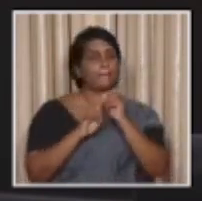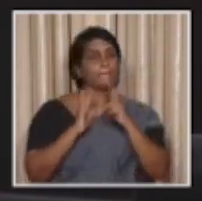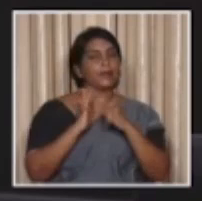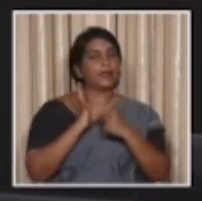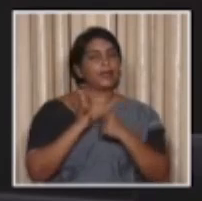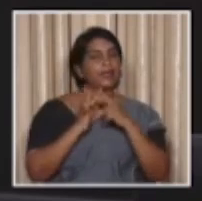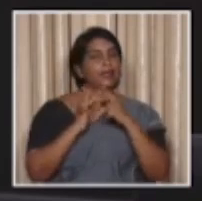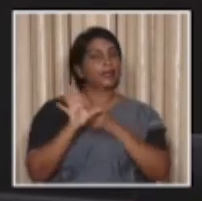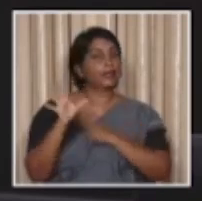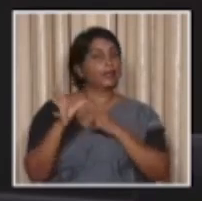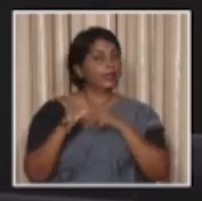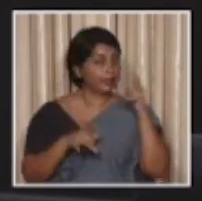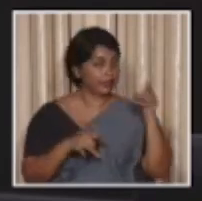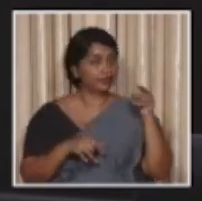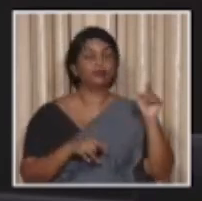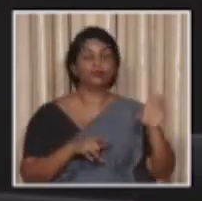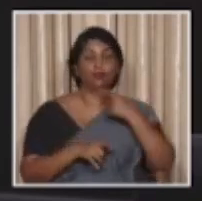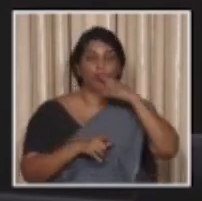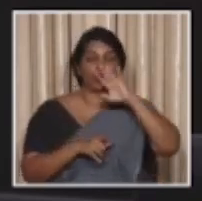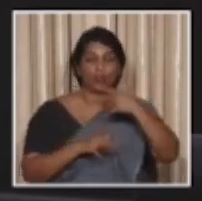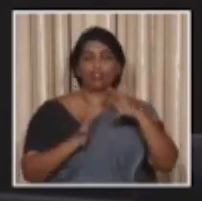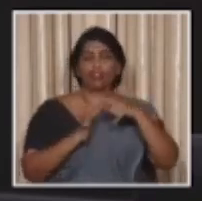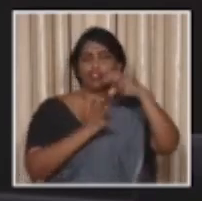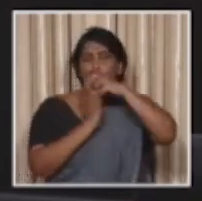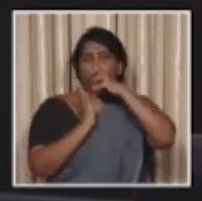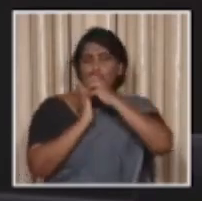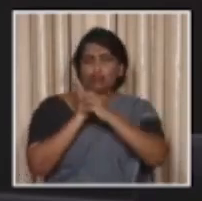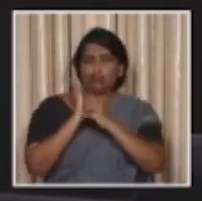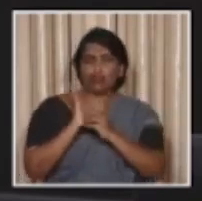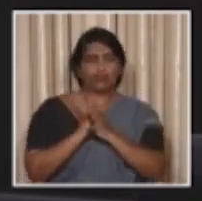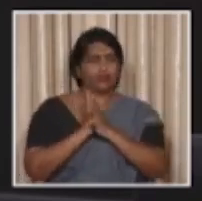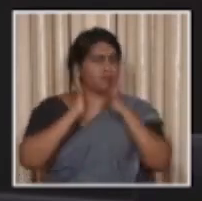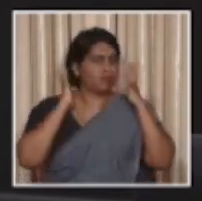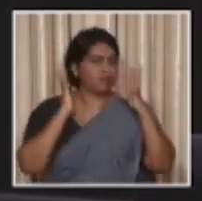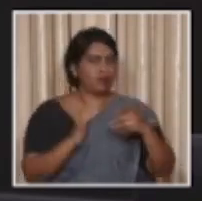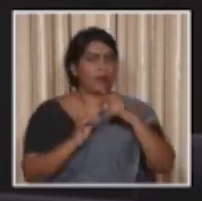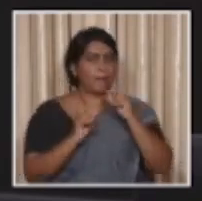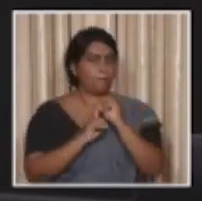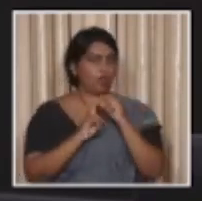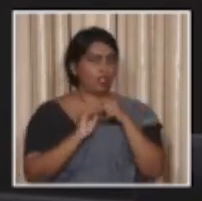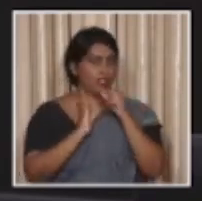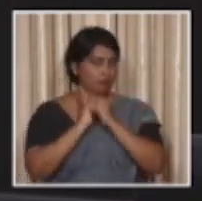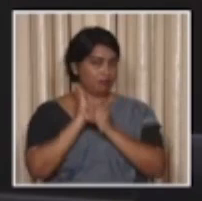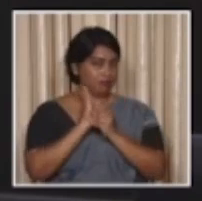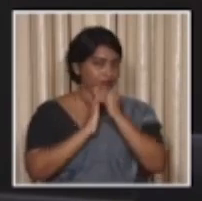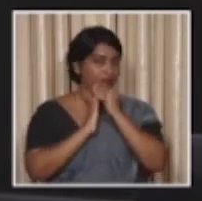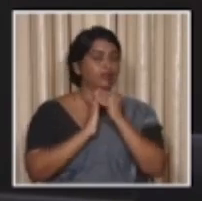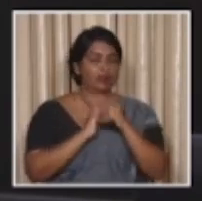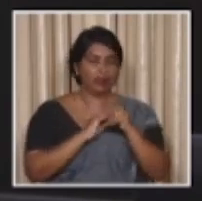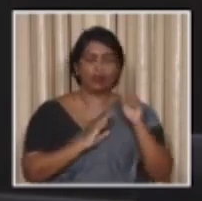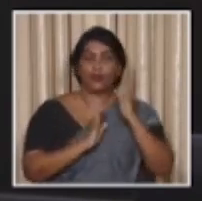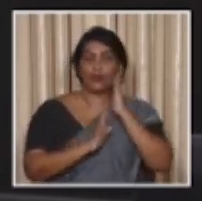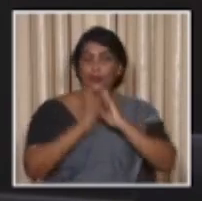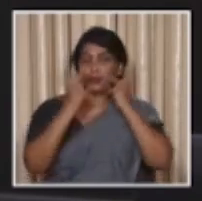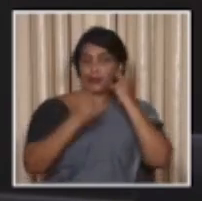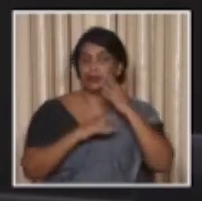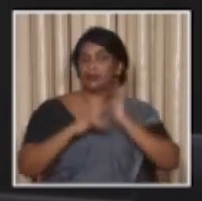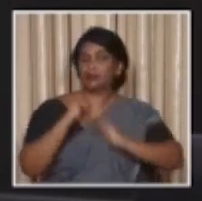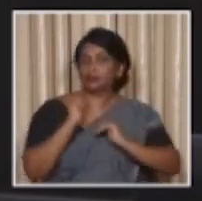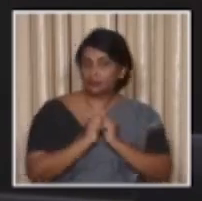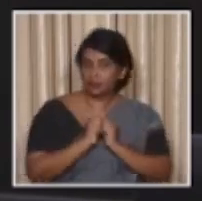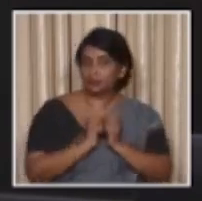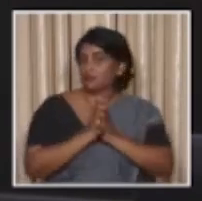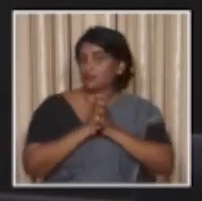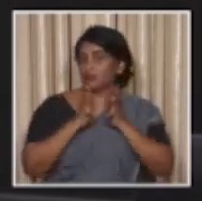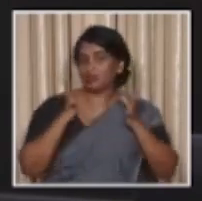මූදු වෙරළ භාවිතා කරන්න. ඒ වගේම දූපත් රාශියක් තියෙනවා. මම විශ්වාස කරනවා මේ දූපත් ආශ්‍රිත සංචාරක ක්‍රියාකාරකම්